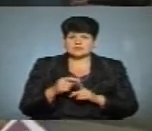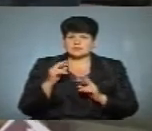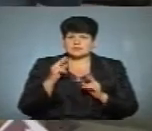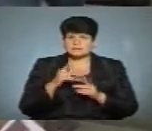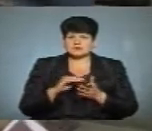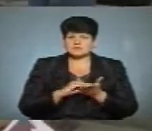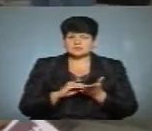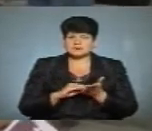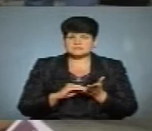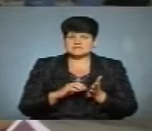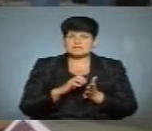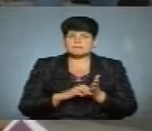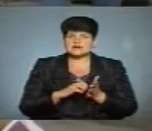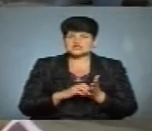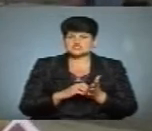написав причину